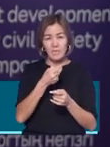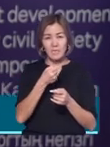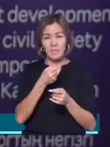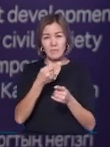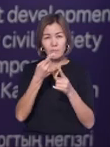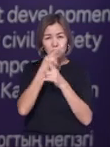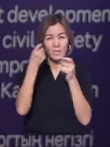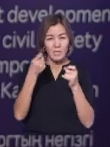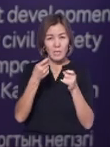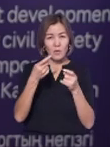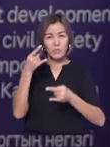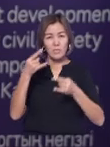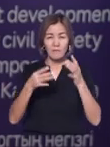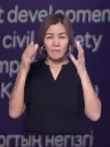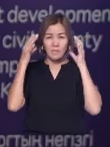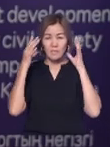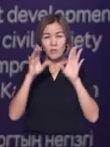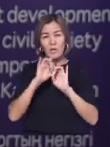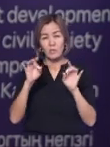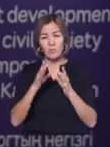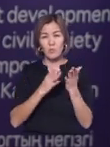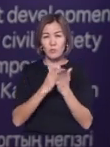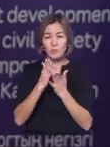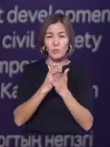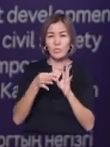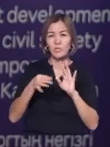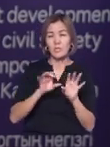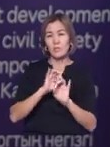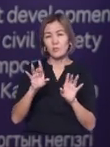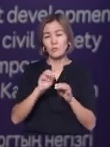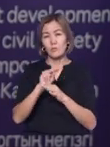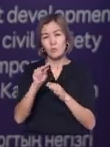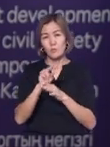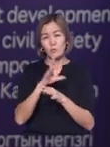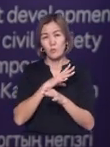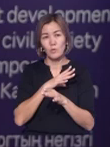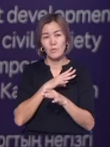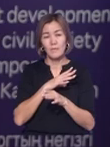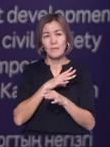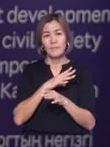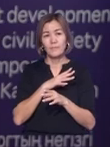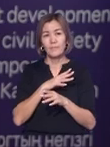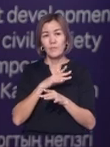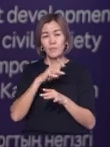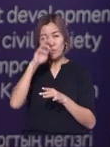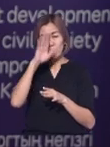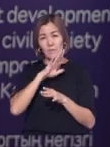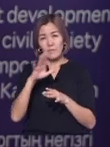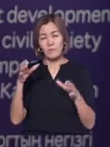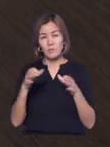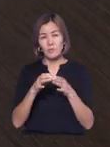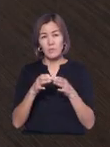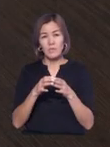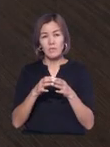жасау, осы жолдарын, стратегияларды түсіндіріп үйрету. Өйткені көп үкіметтік емес ұйымдар қазір